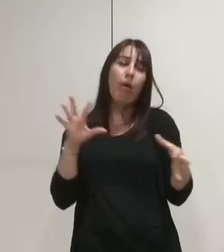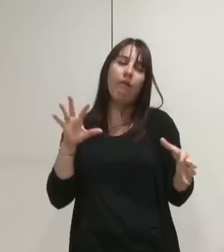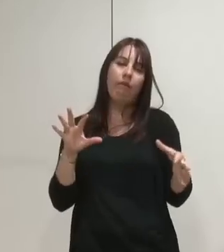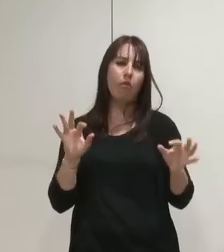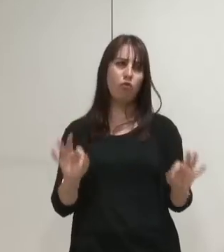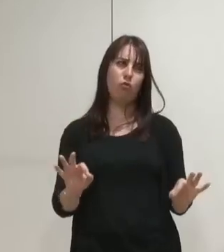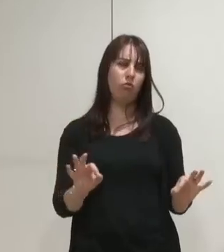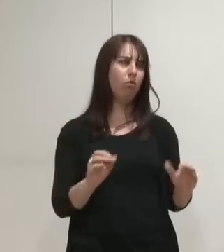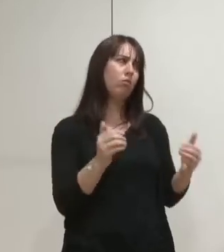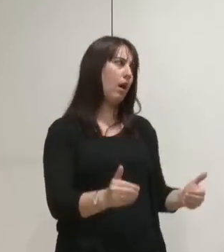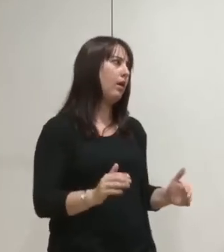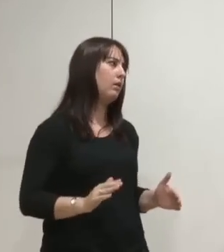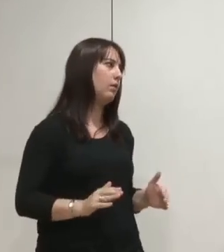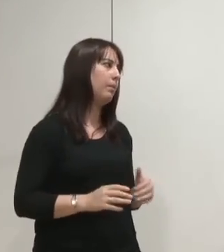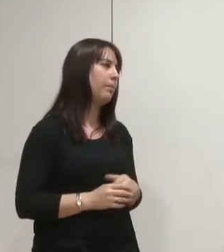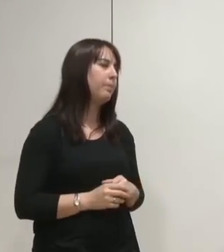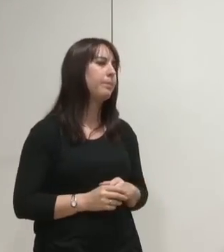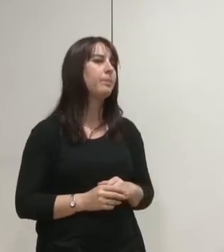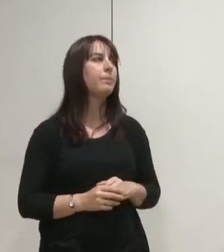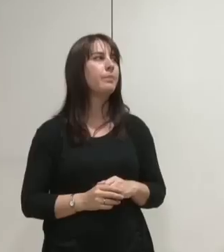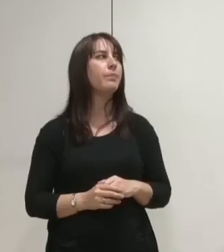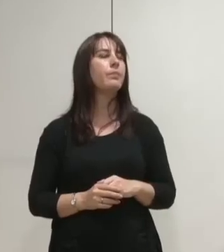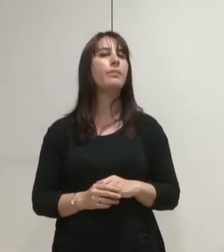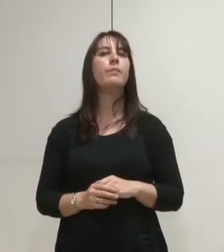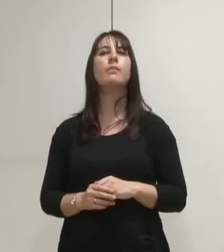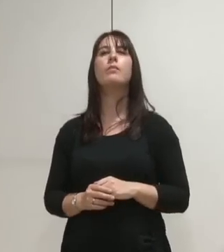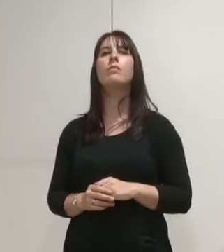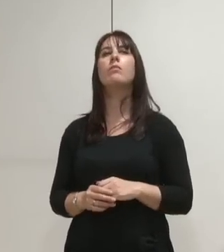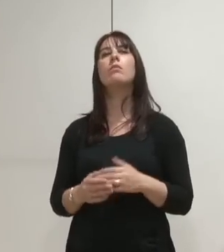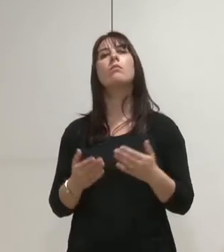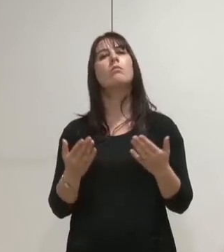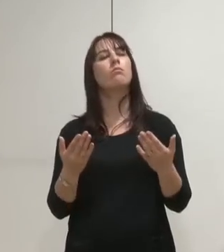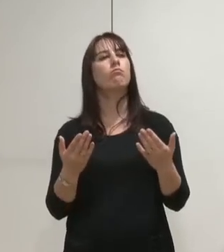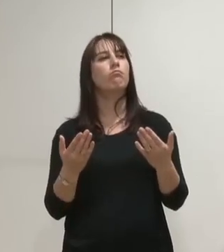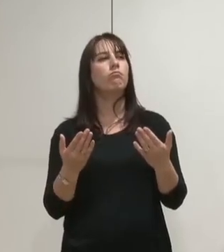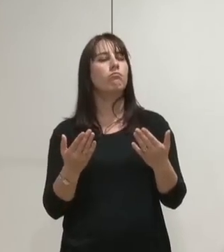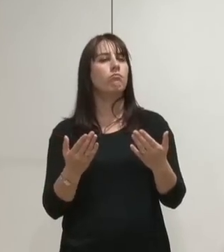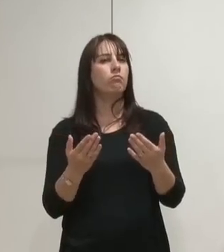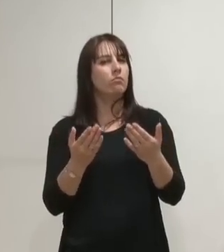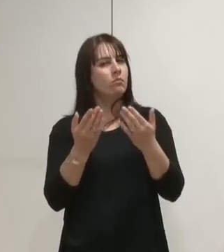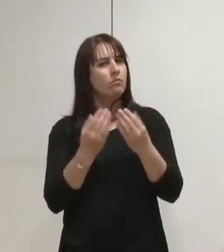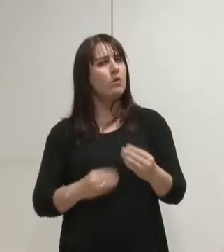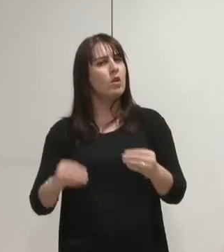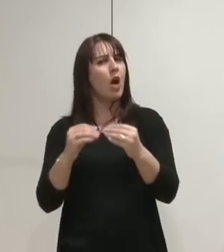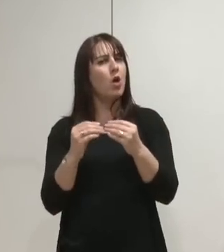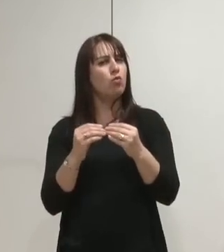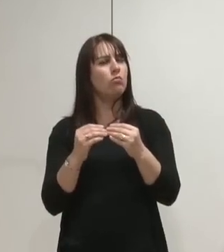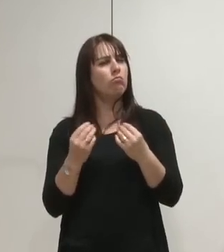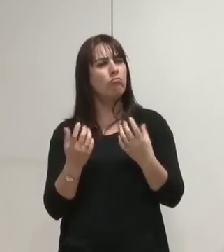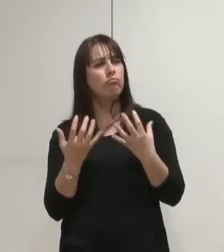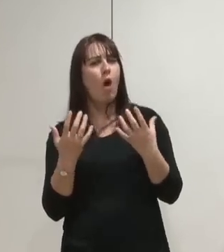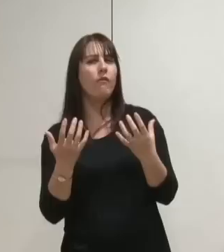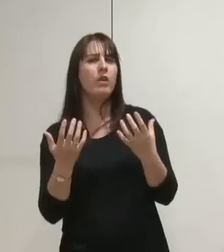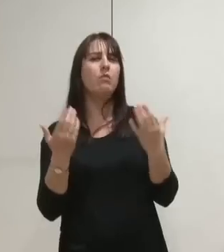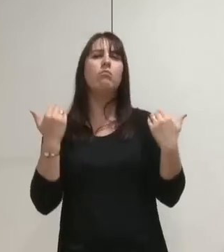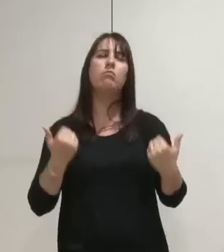offres et puis moi ce que je voudrais ajouter une